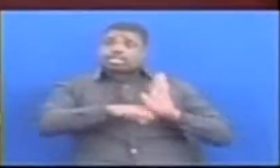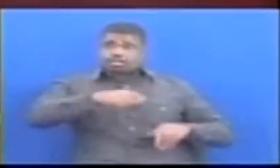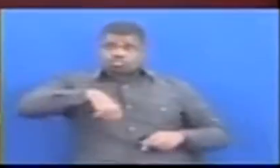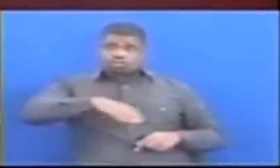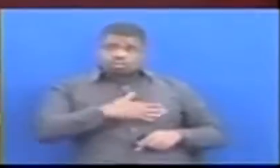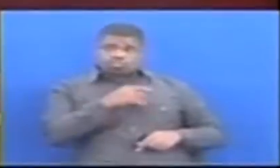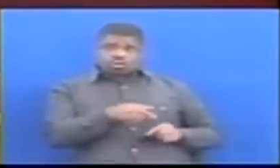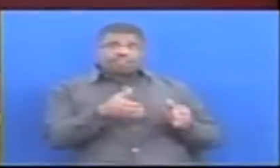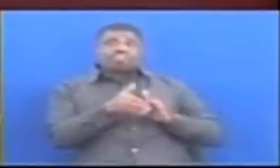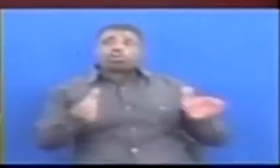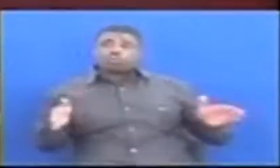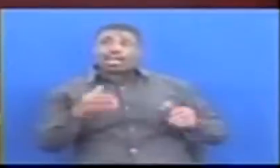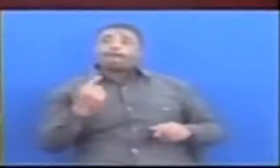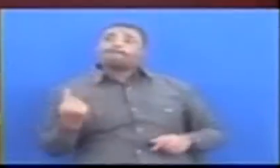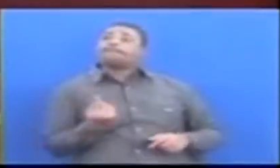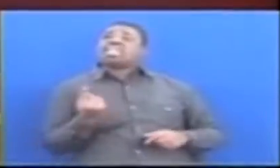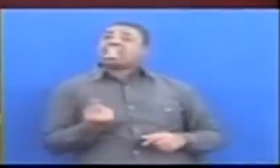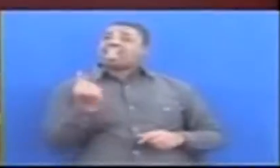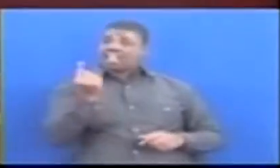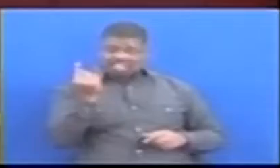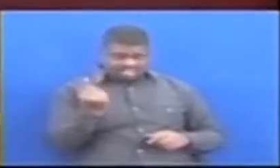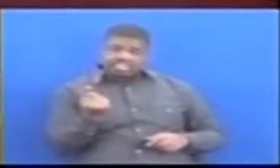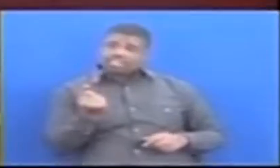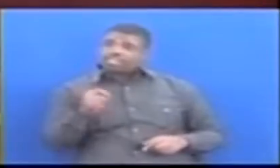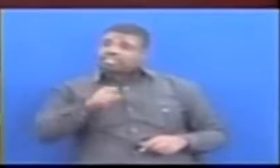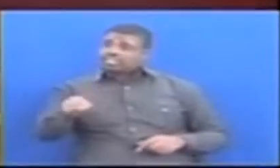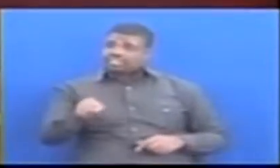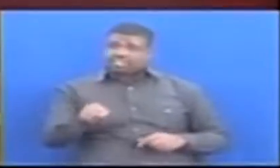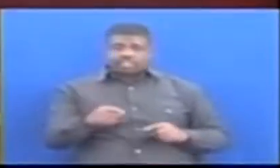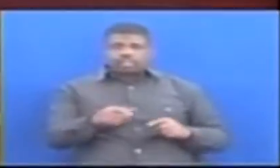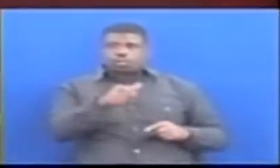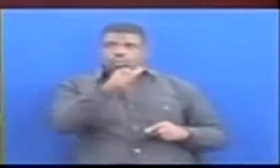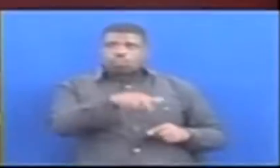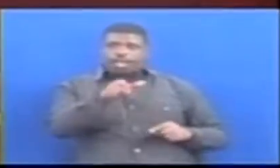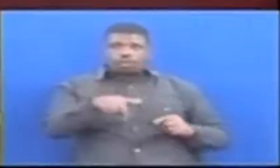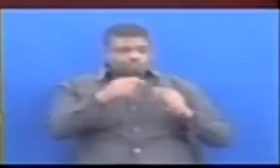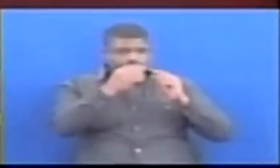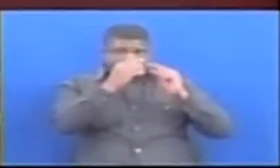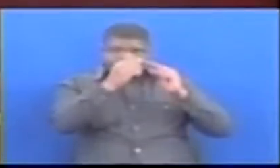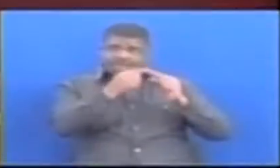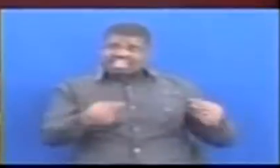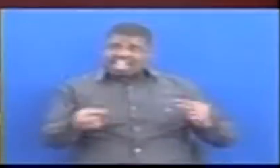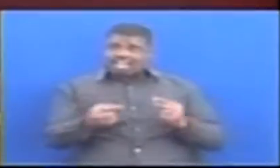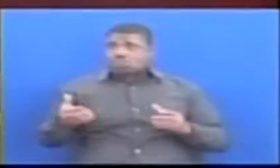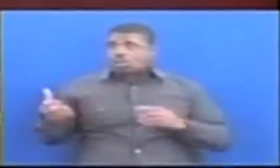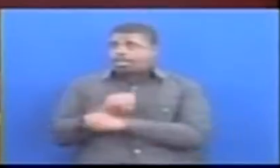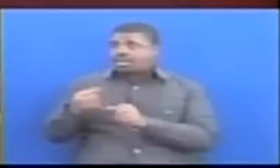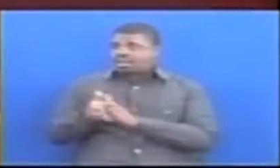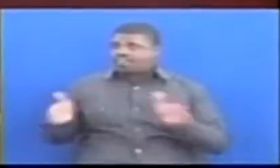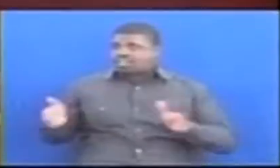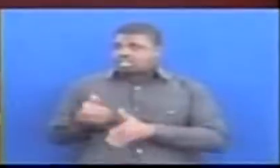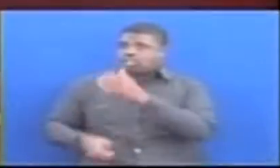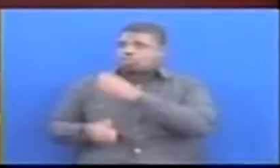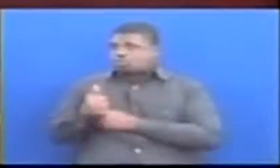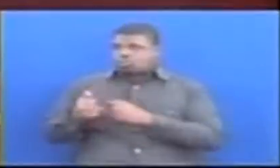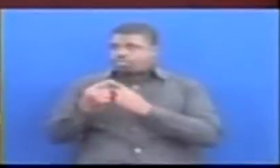Commonwealth, huwa ni fursa pekee ambayo upinzani wanapata nafasi ya kwa hiyo kiongozi wa upinzani